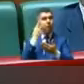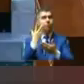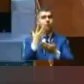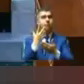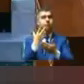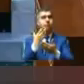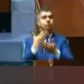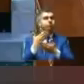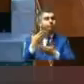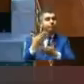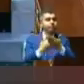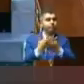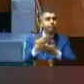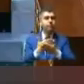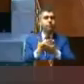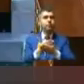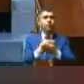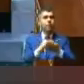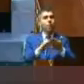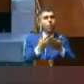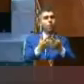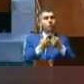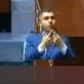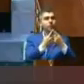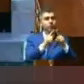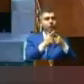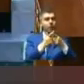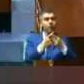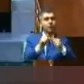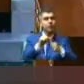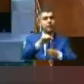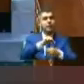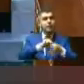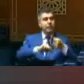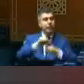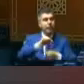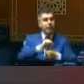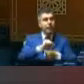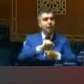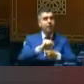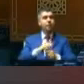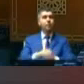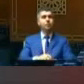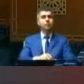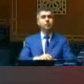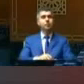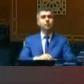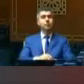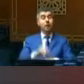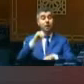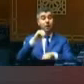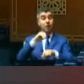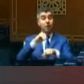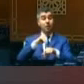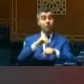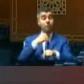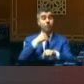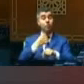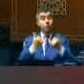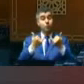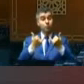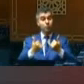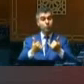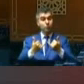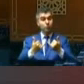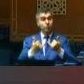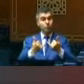زال التفكير قائما في ميدان سعر الصرف أو نظام سعر الصرف. وهنا كنزيد نأكد لكم الإخوان